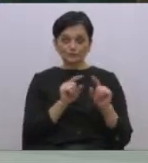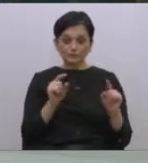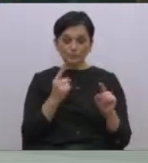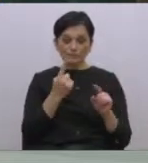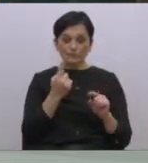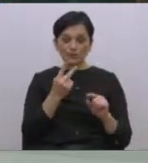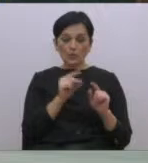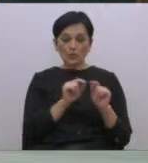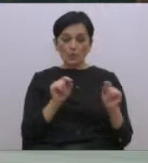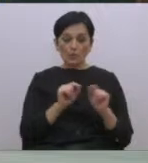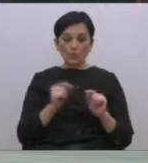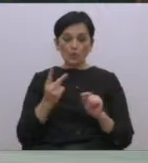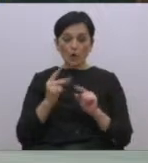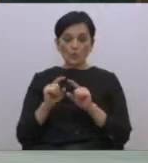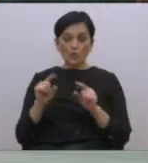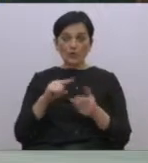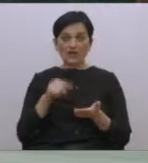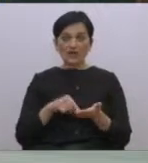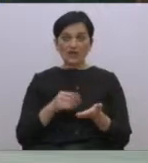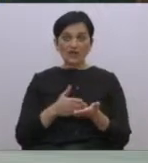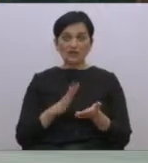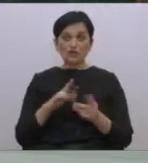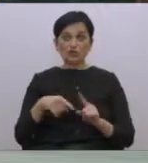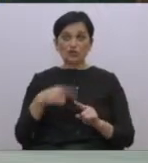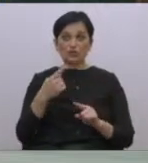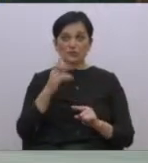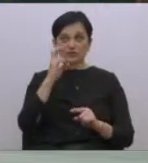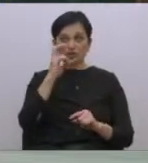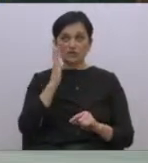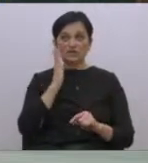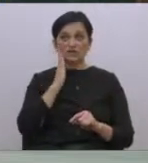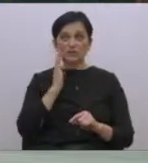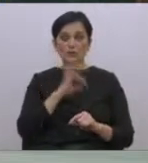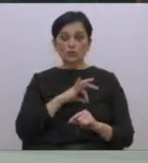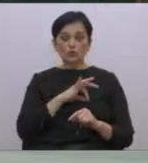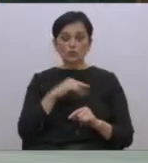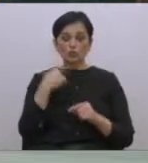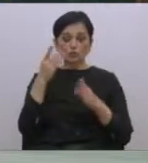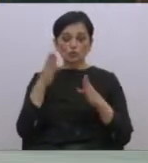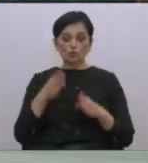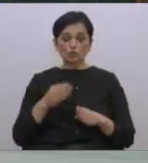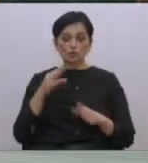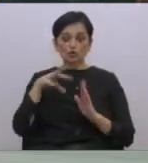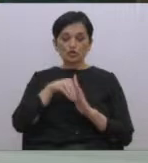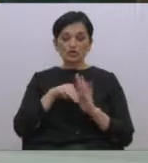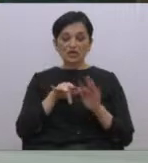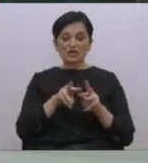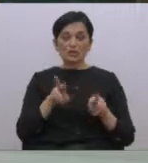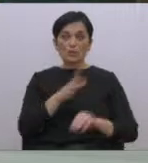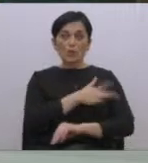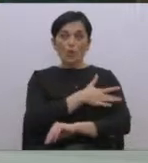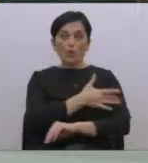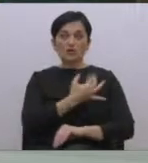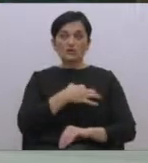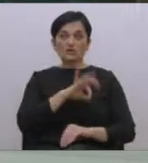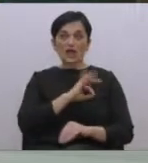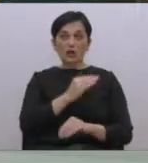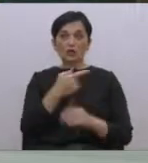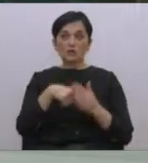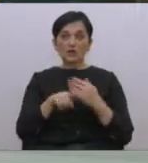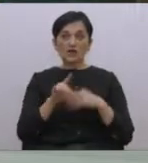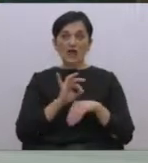meu punct, primul meu punct, primul meu punct, primul meu punct, primul meu punct, primul meu punct, primul meu